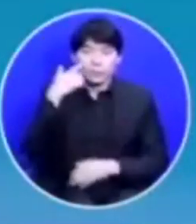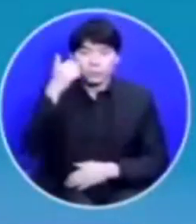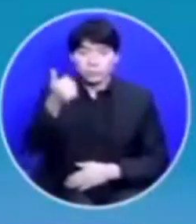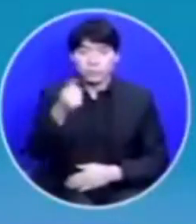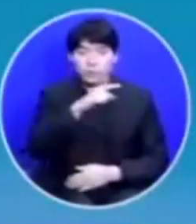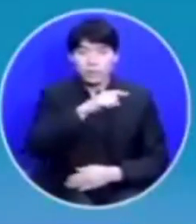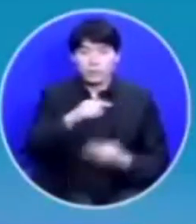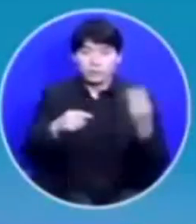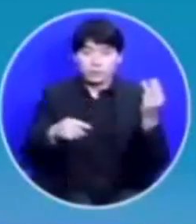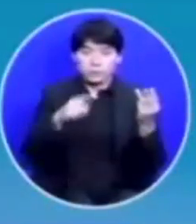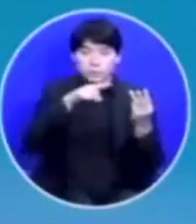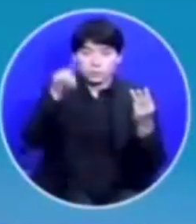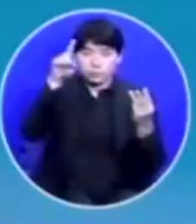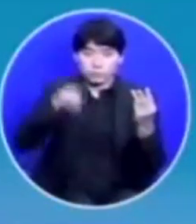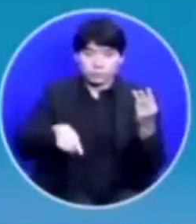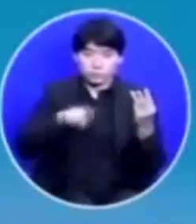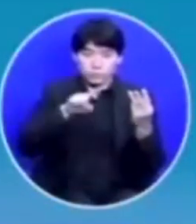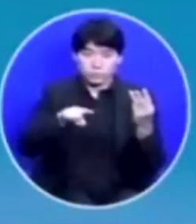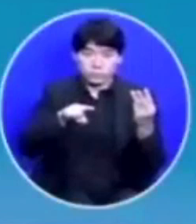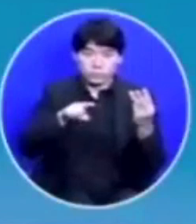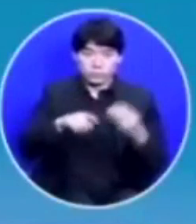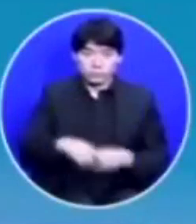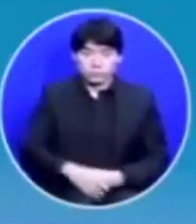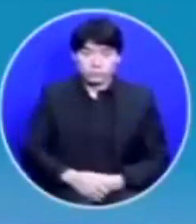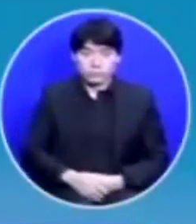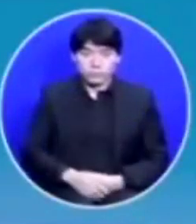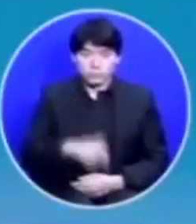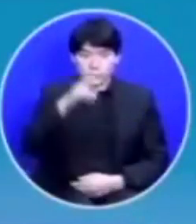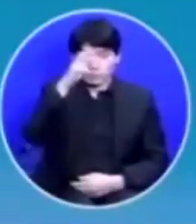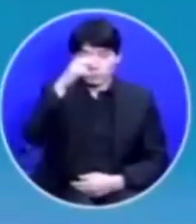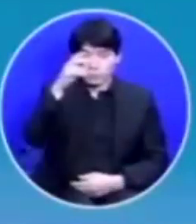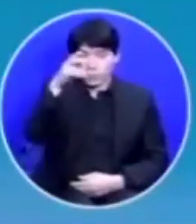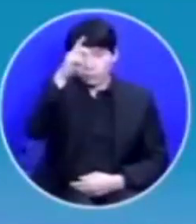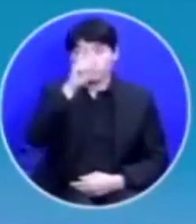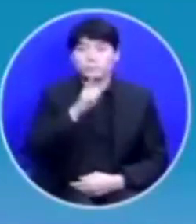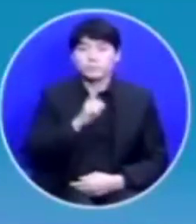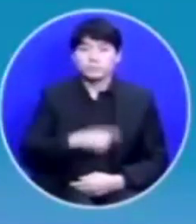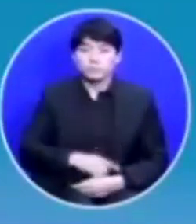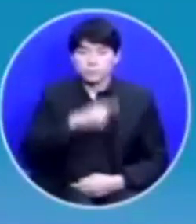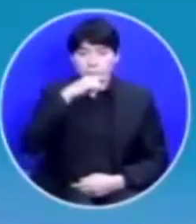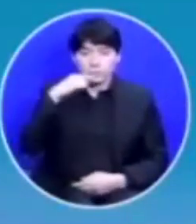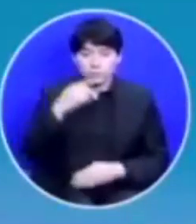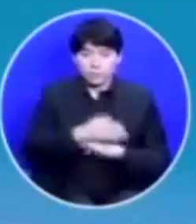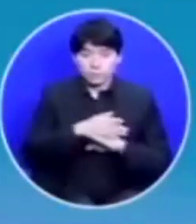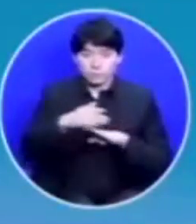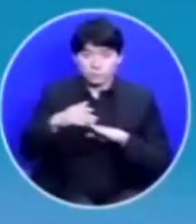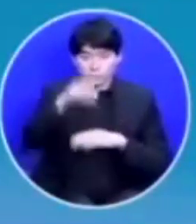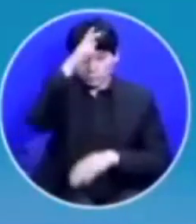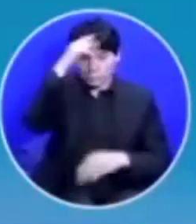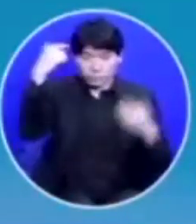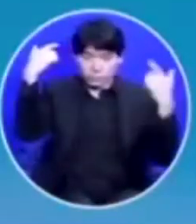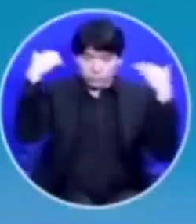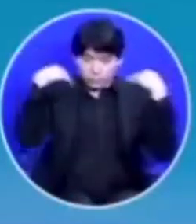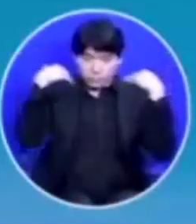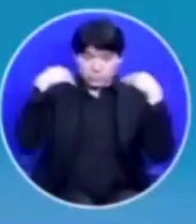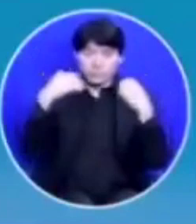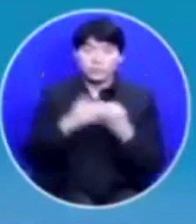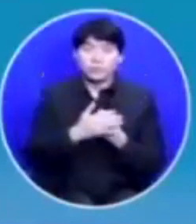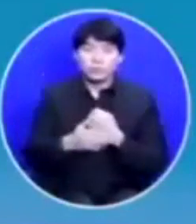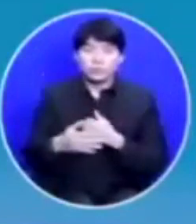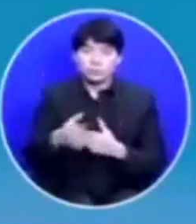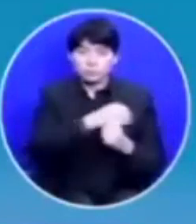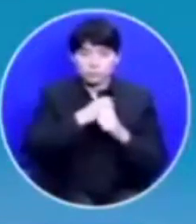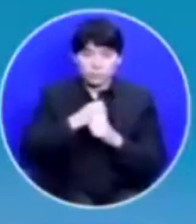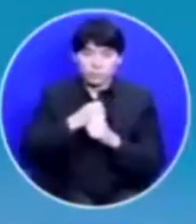갑작스럽게 들이닥친 아 그 북한 아 당국에 의해서 체포가 됩니다 그리고